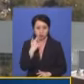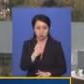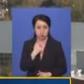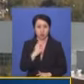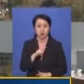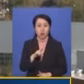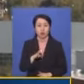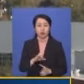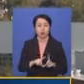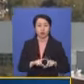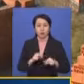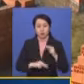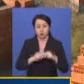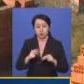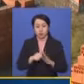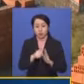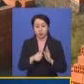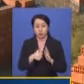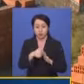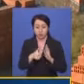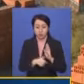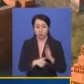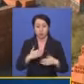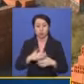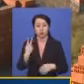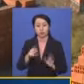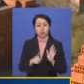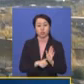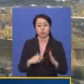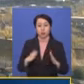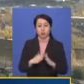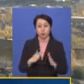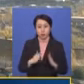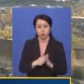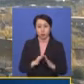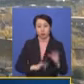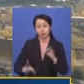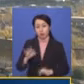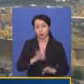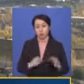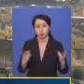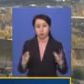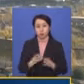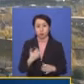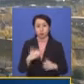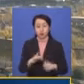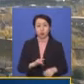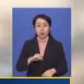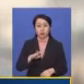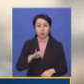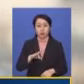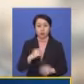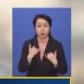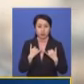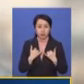на коммерческой основе строится 16 многоэтажек и 26 домов по бюджетному проекту. Что касается микрорайона Жасуркен,